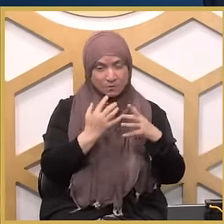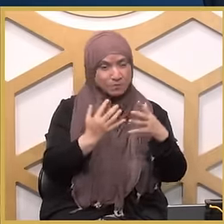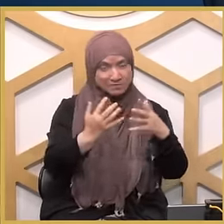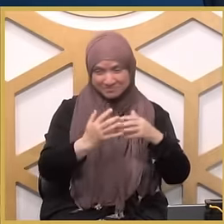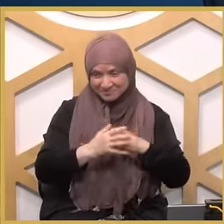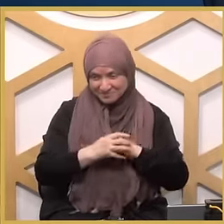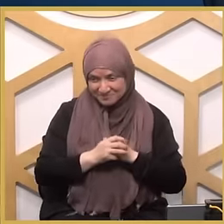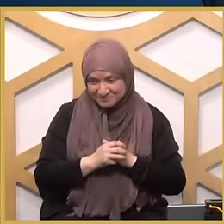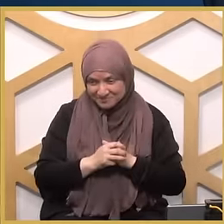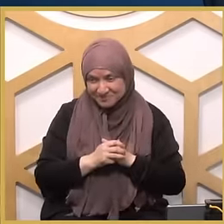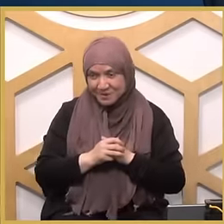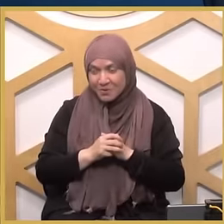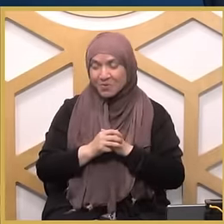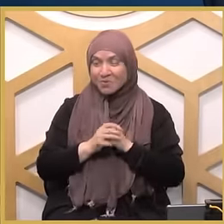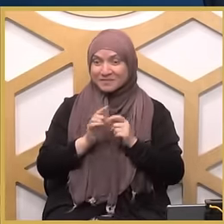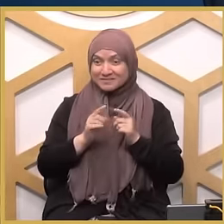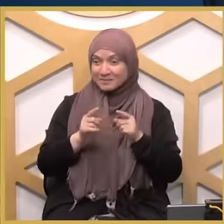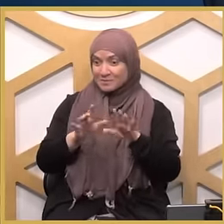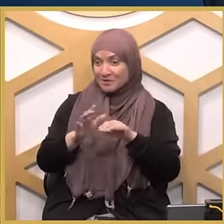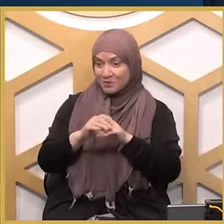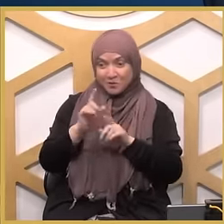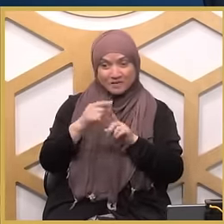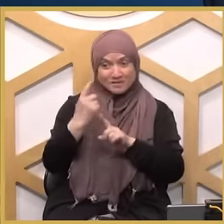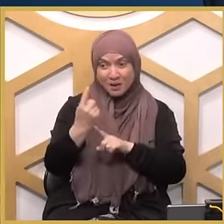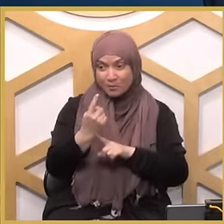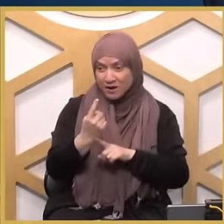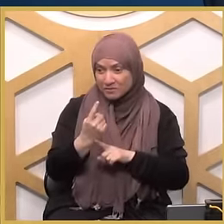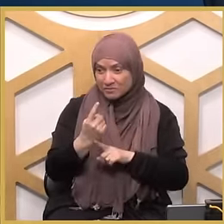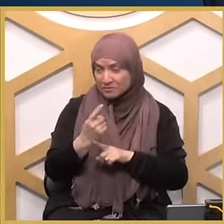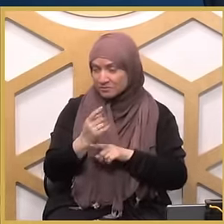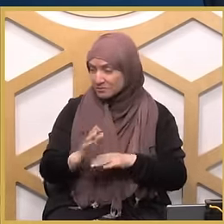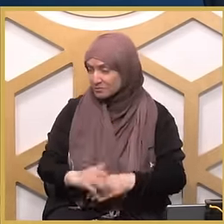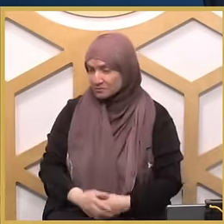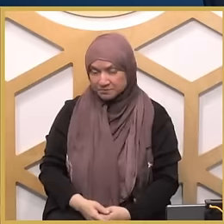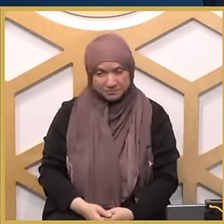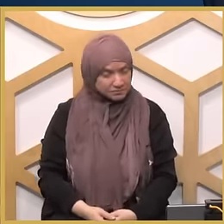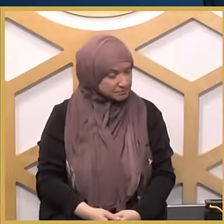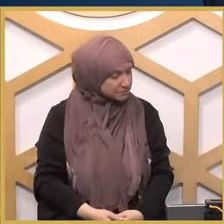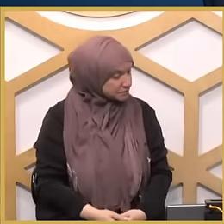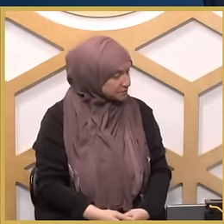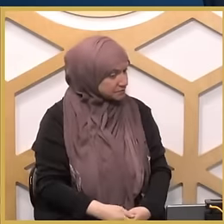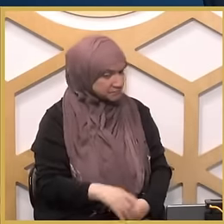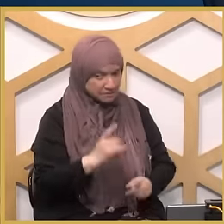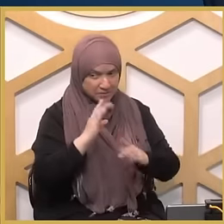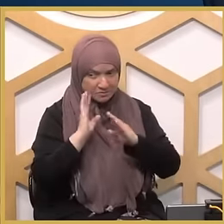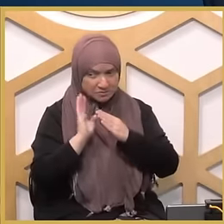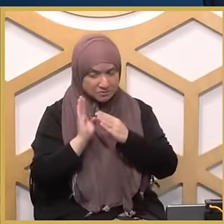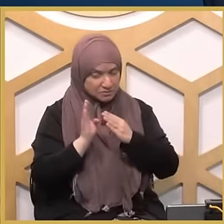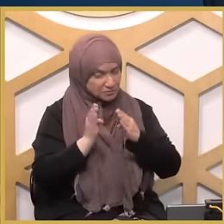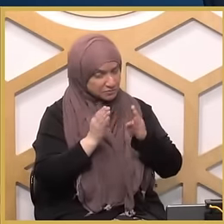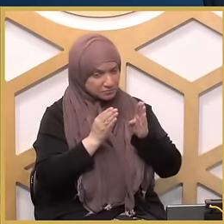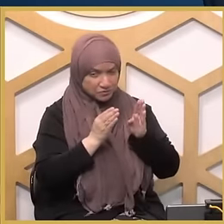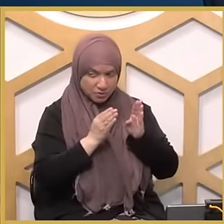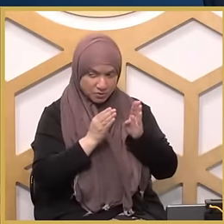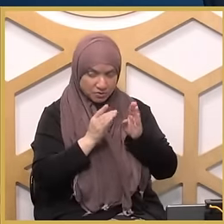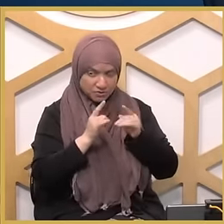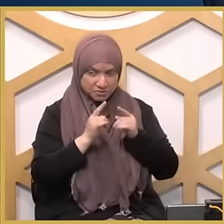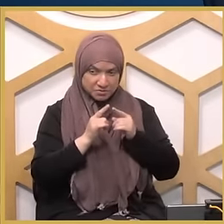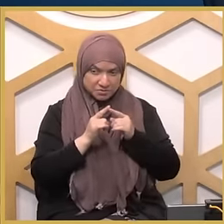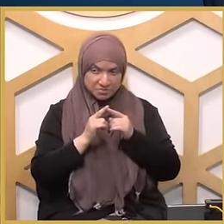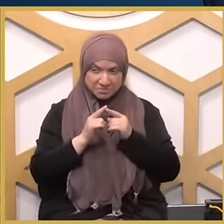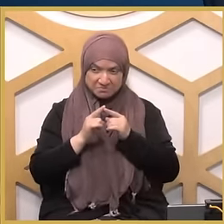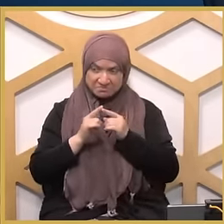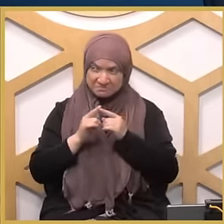someone turns away from Allah subhanahu wa ta'ala and start living that sinful lifestyle and so forth, قال, فَإِنَّهَا تُخْرِجُ الْعَبْدَ